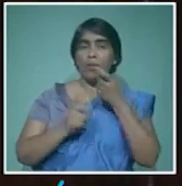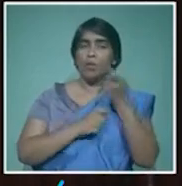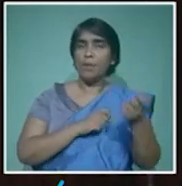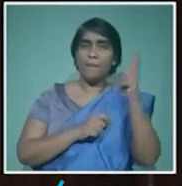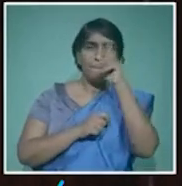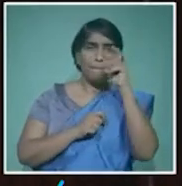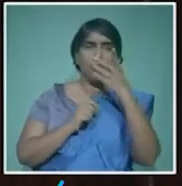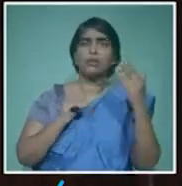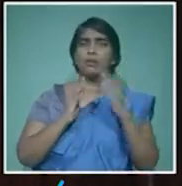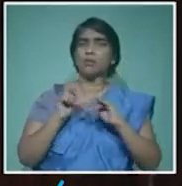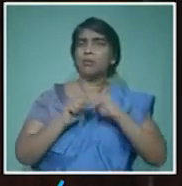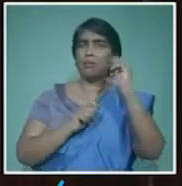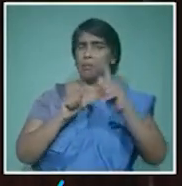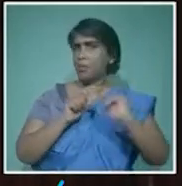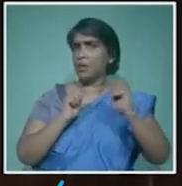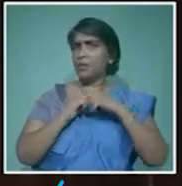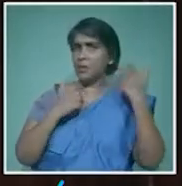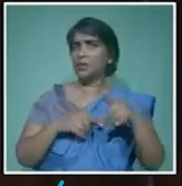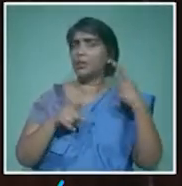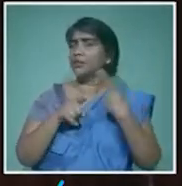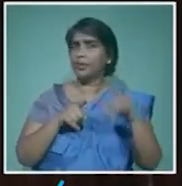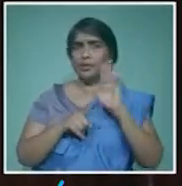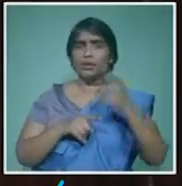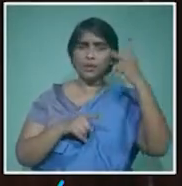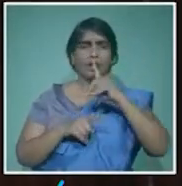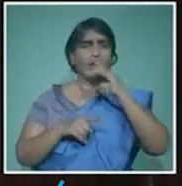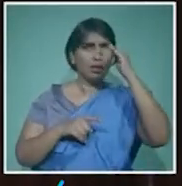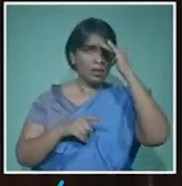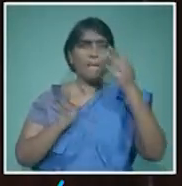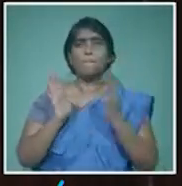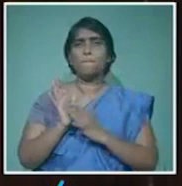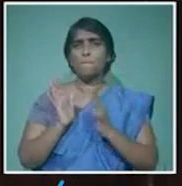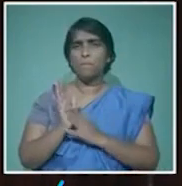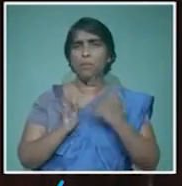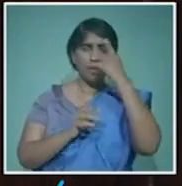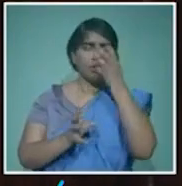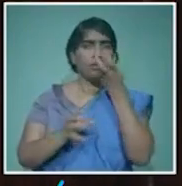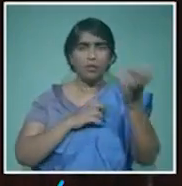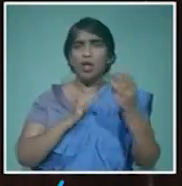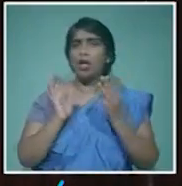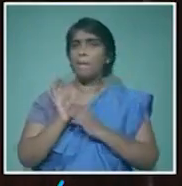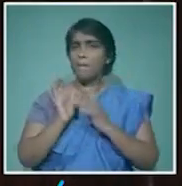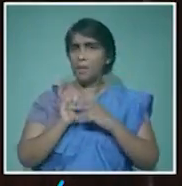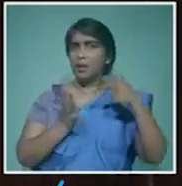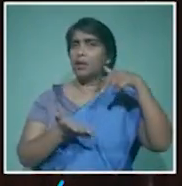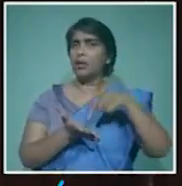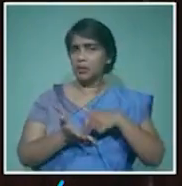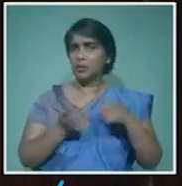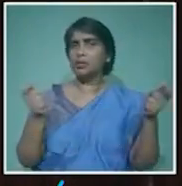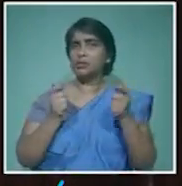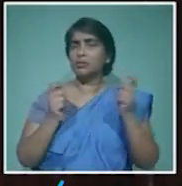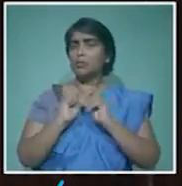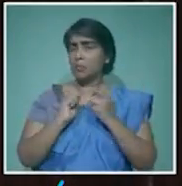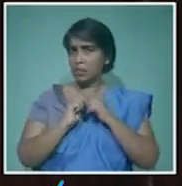මාස කීපයක් යනකොට ඒ වන්දි දෙන්න කටයුතු කරා. ඒ විතරක් නෙමෙයි නියෝජ්‍ය කතානායකතුමනි මිනුවන්ගඩ පාස්කෘපහාරයත් එක්ක මිනුවන්ගඩ නගරේ කඩ